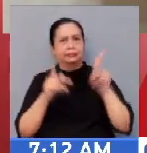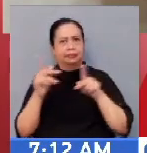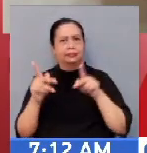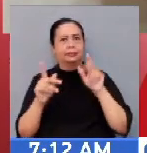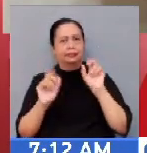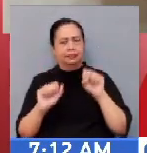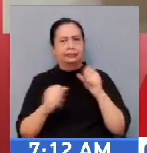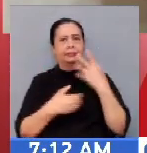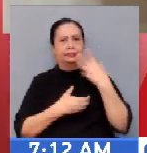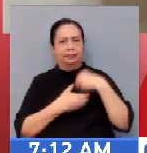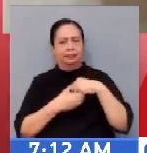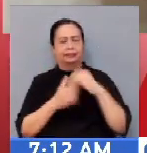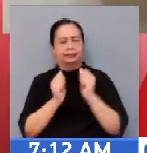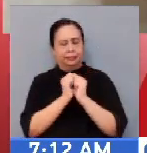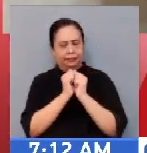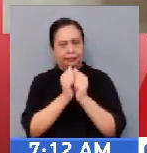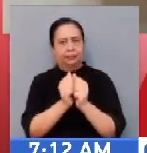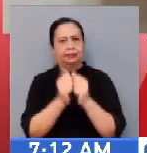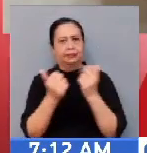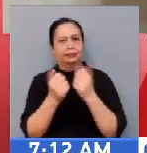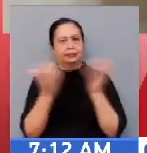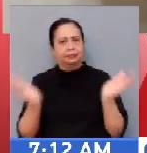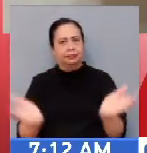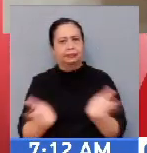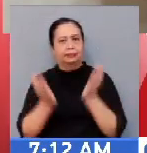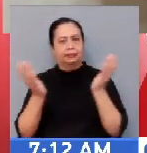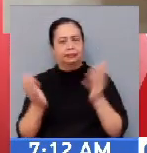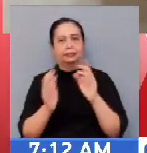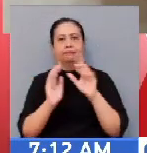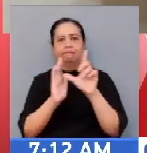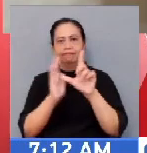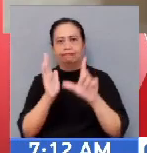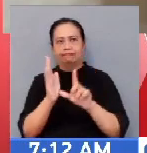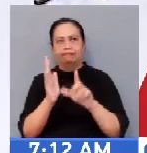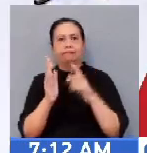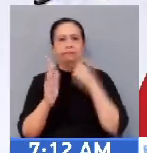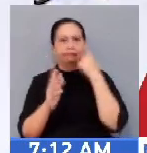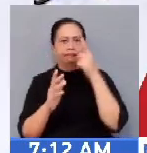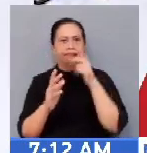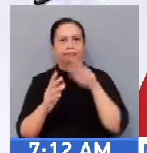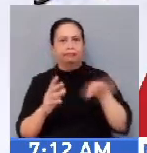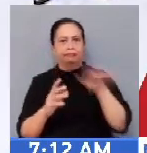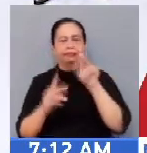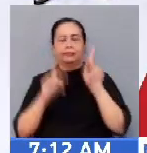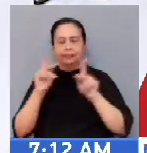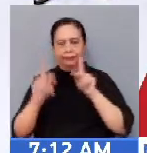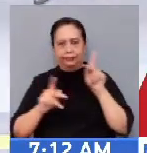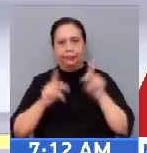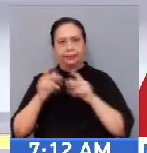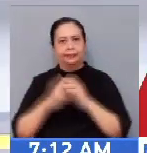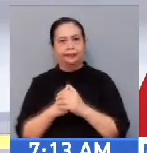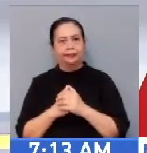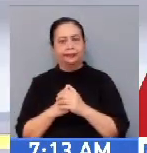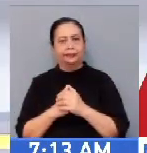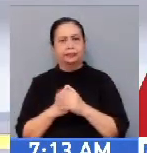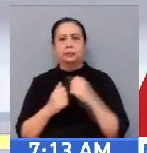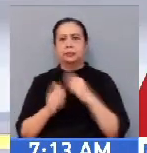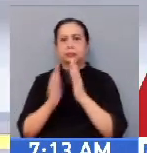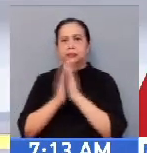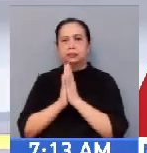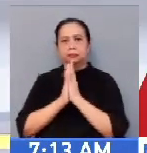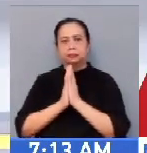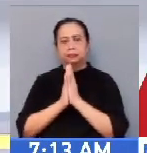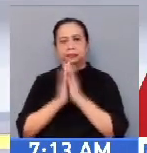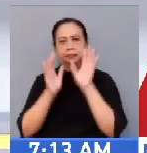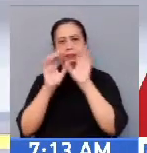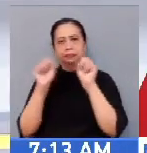pagsulong ng mga batas para sa mga mamamayang Pilipino. Humihingi po ng panalangin, no, si President-elect Bongbong Marcos na